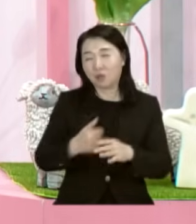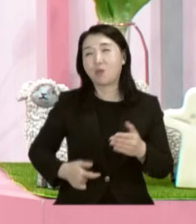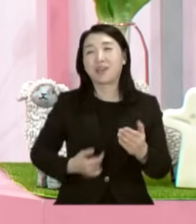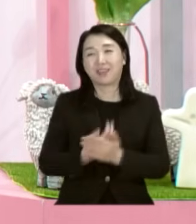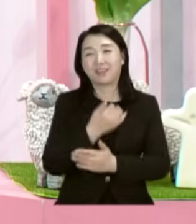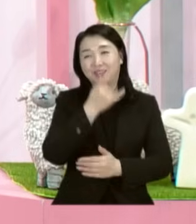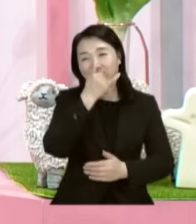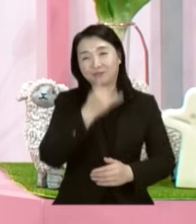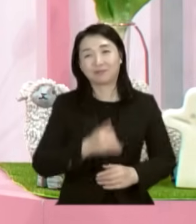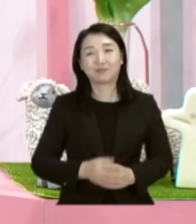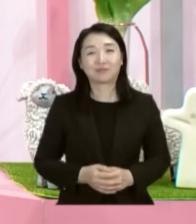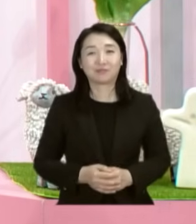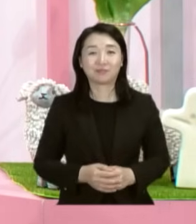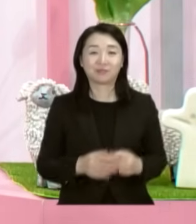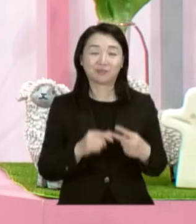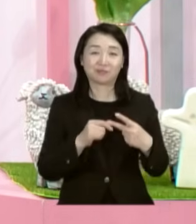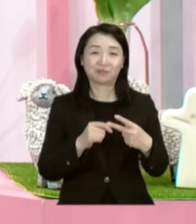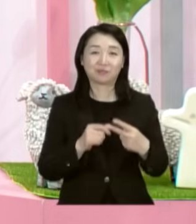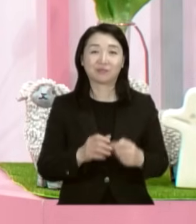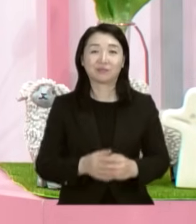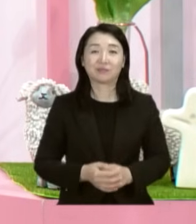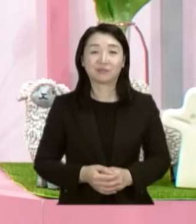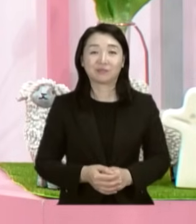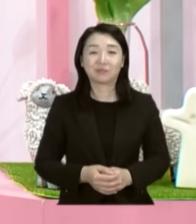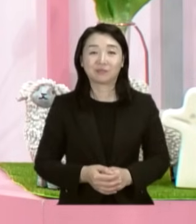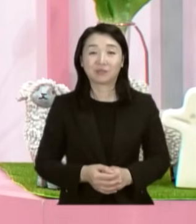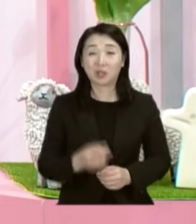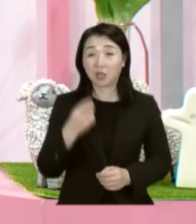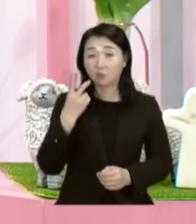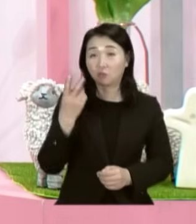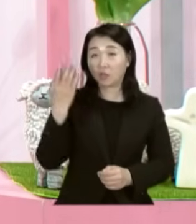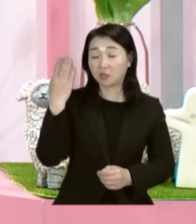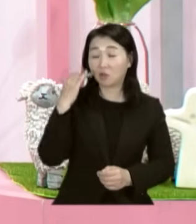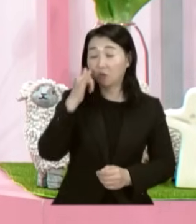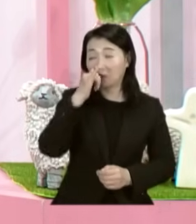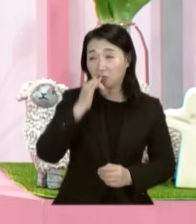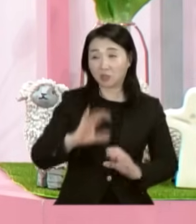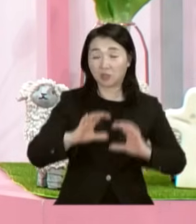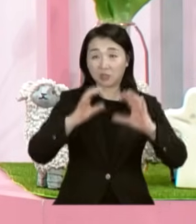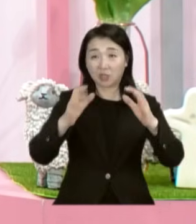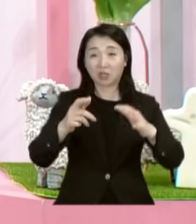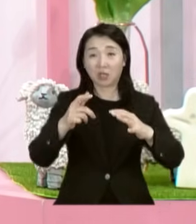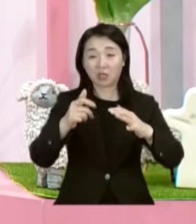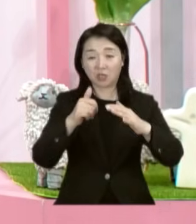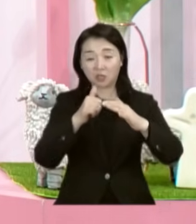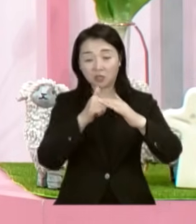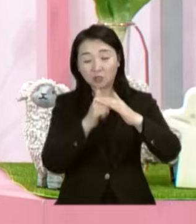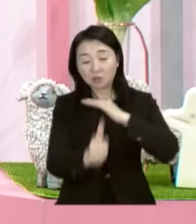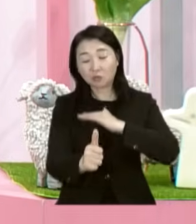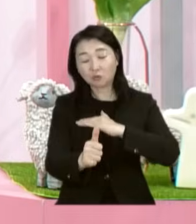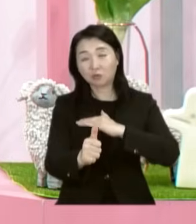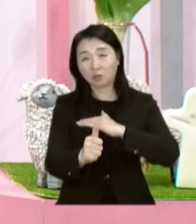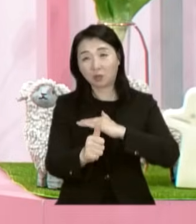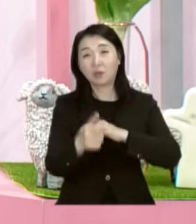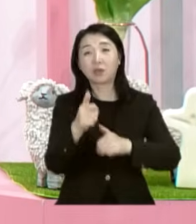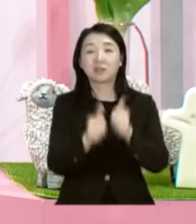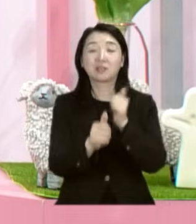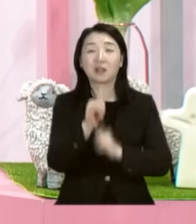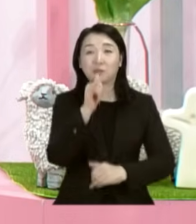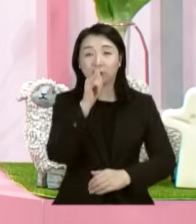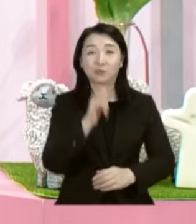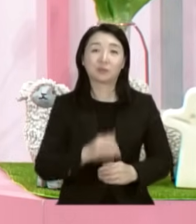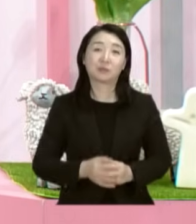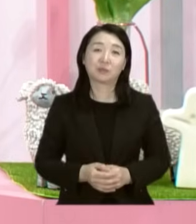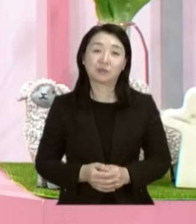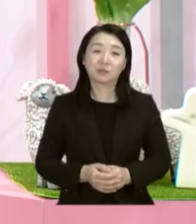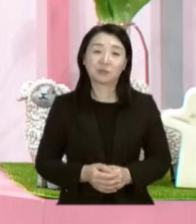번째로 있었고요 이제 두 번째는 제가 두 달 전에 있었던 세계 선수권 시합이 있어요네 아시안 게임 두 달